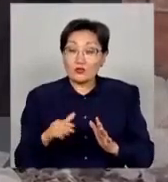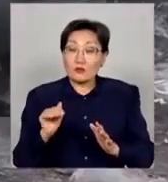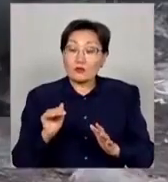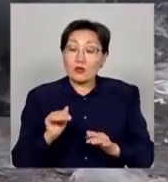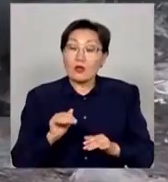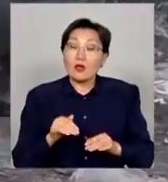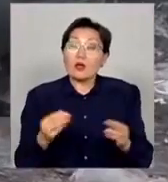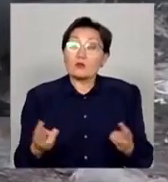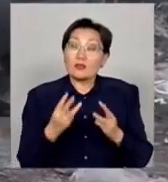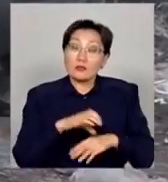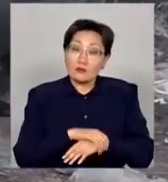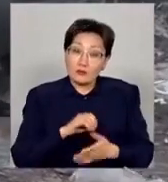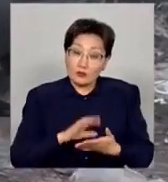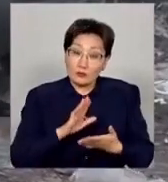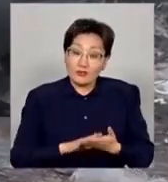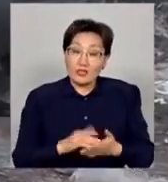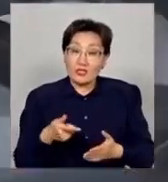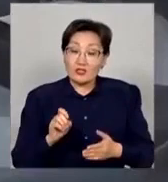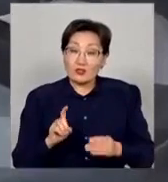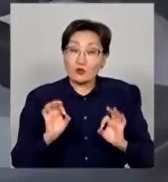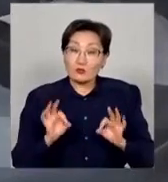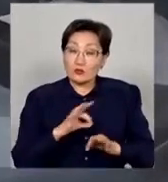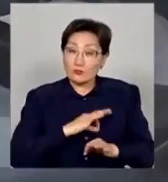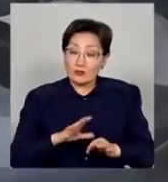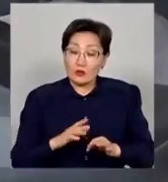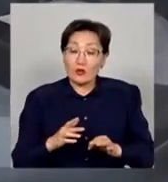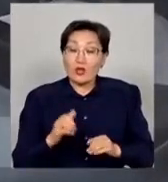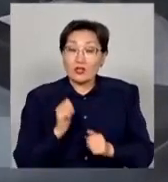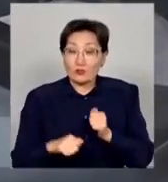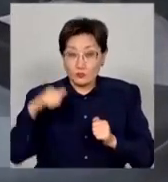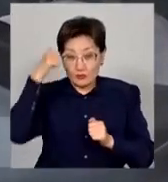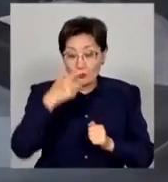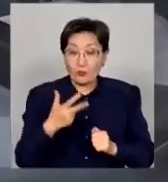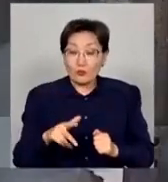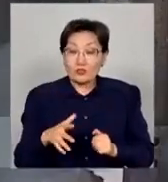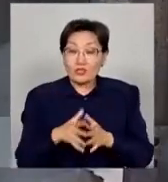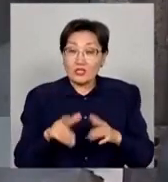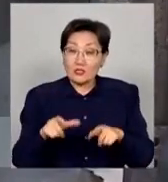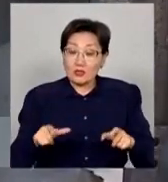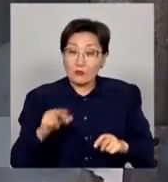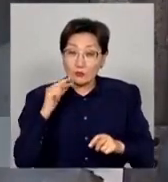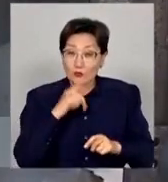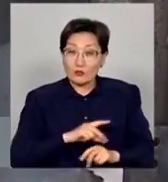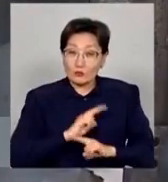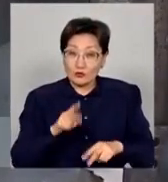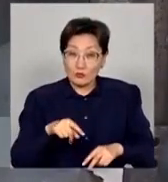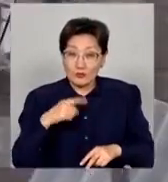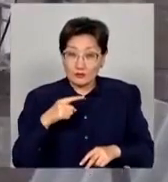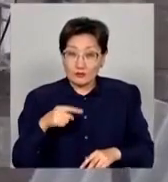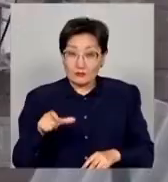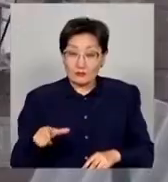тіркелген. Ал газды дұрыс пайдаланбаудың кесірінен жыл сайын 30-дан астам адам уланып көз жұмады дейді ведомстводағылар.